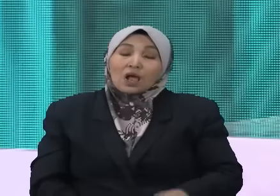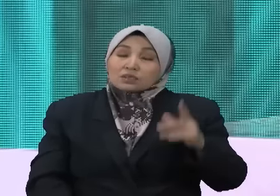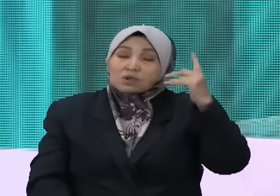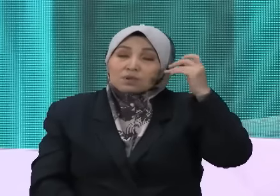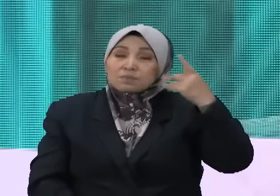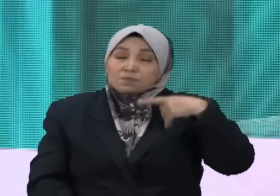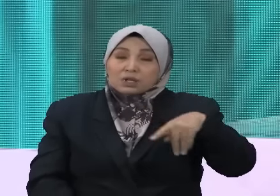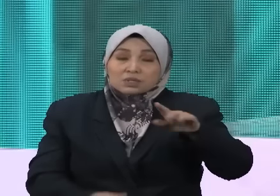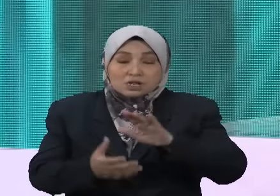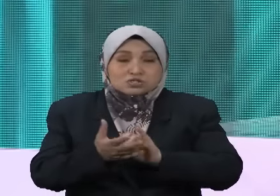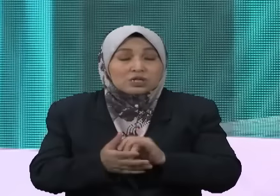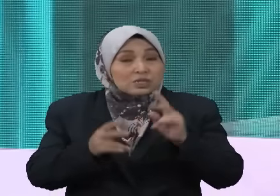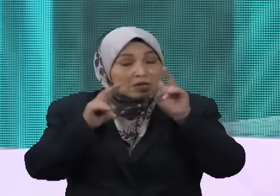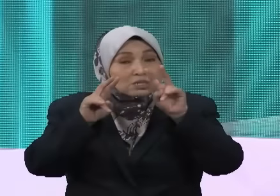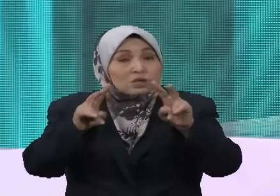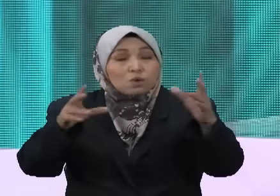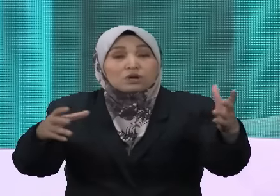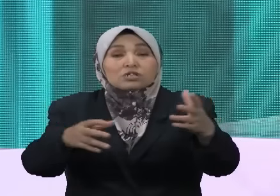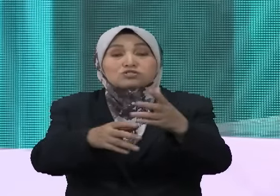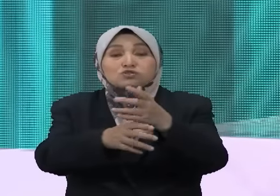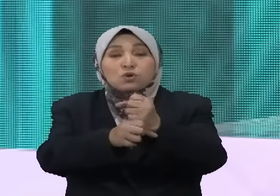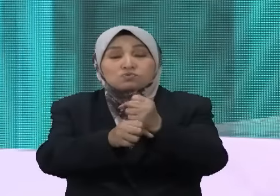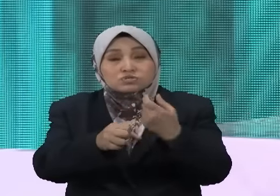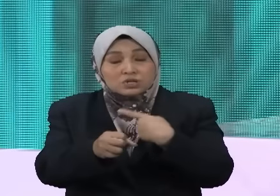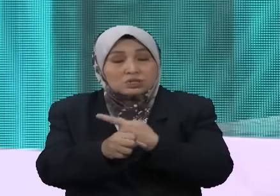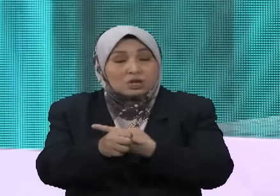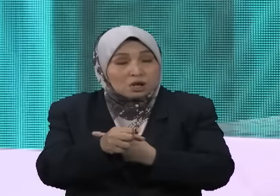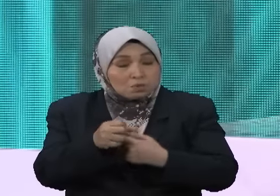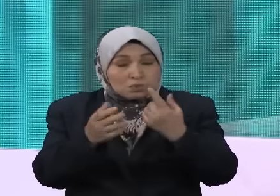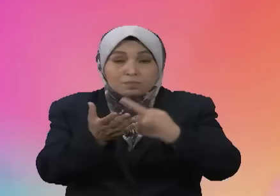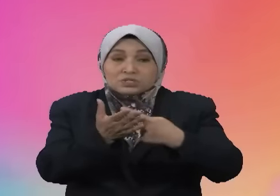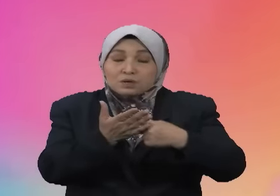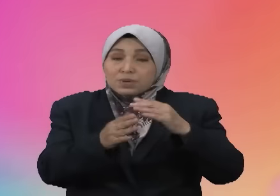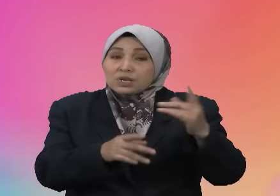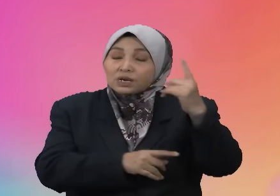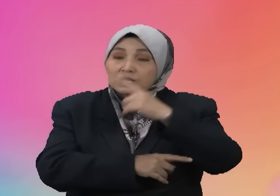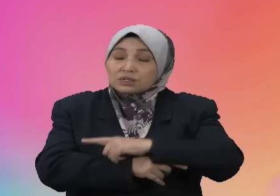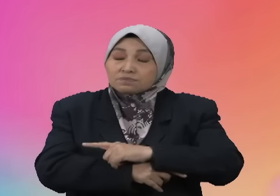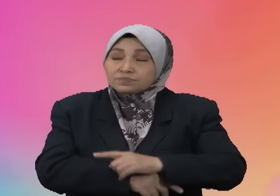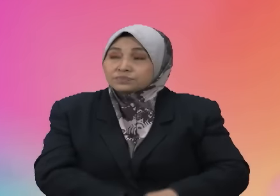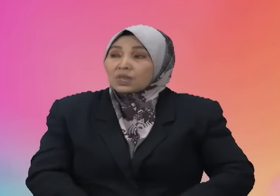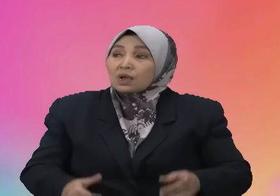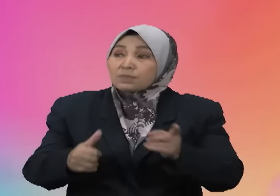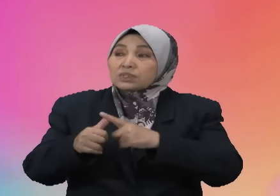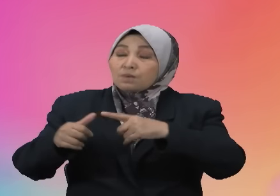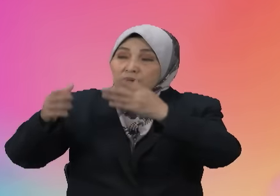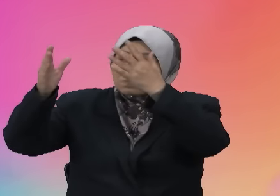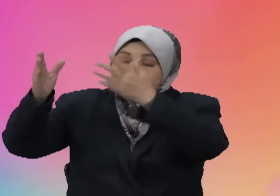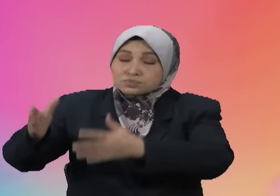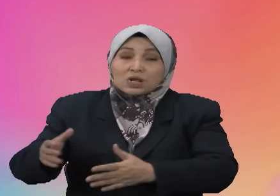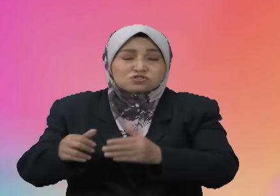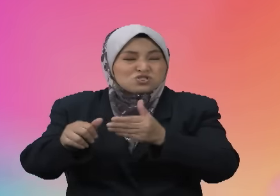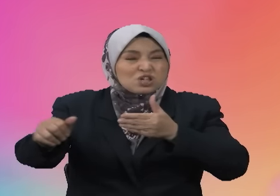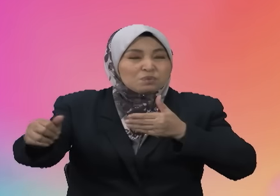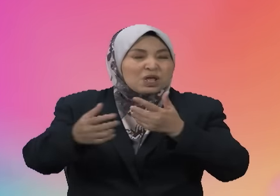dirahmati Allah subhanah kita lihat resolusi kita untuk perbincangan pada hari ini pertama sekali adalah kita menjauhkan diri